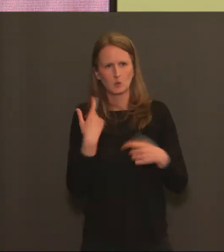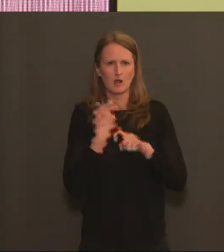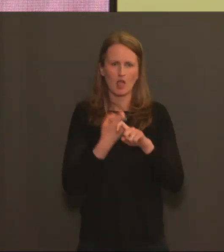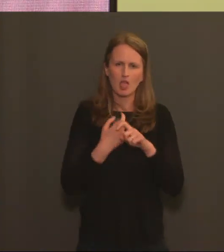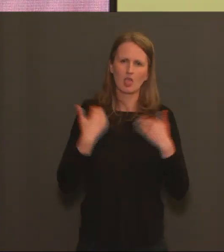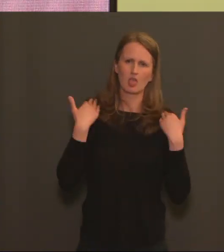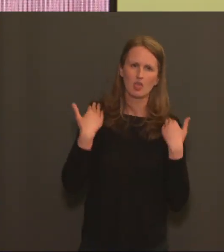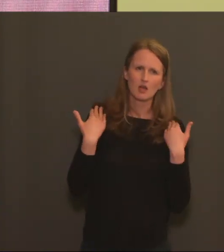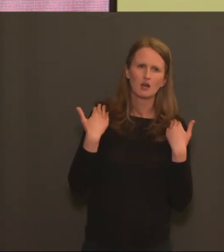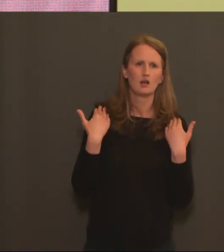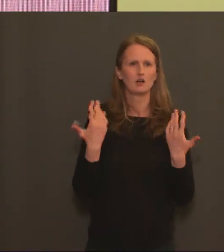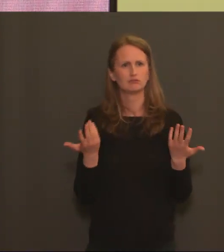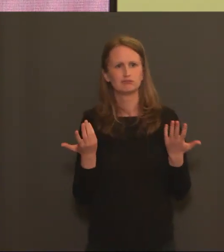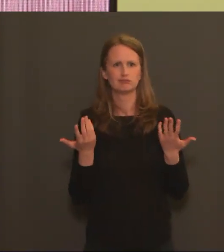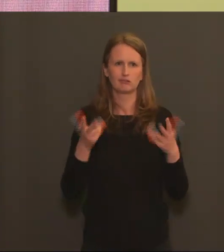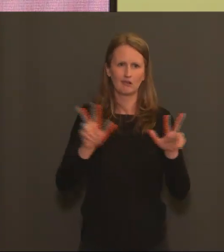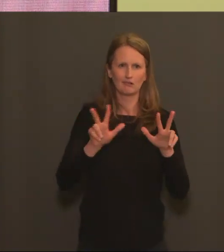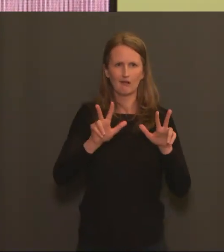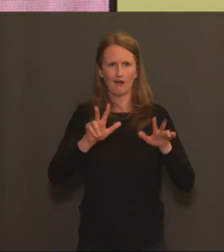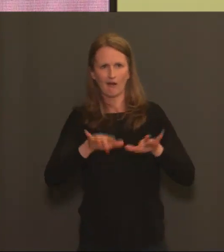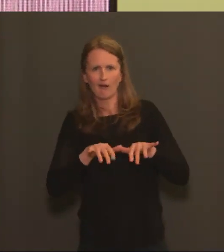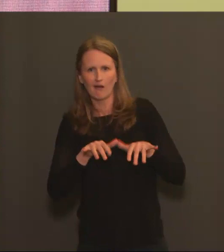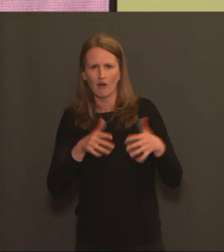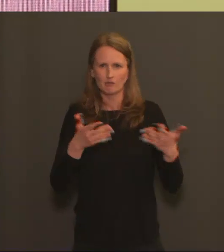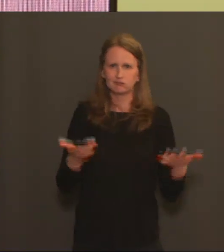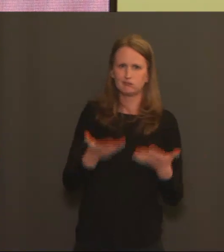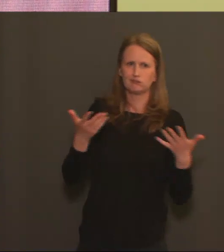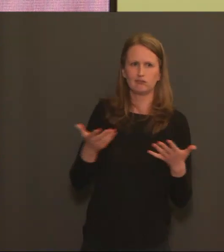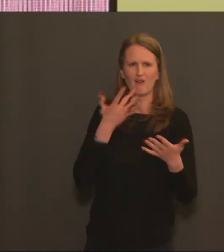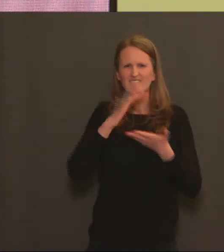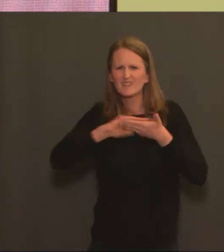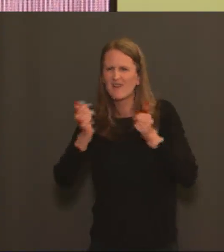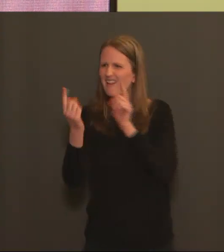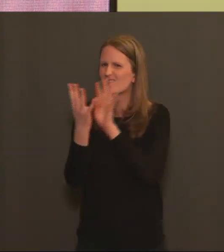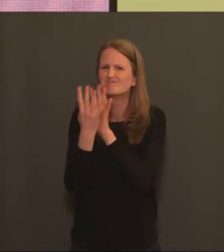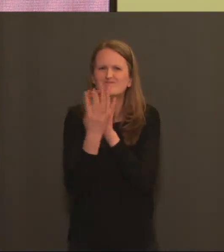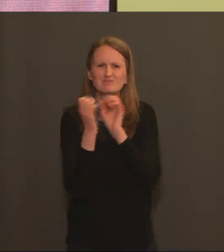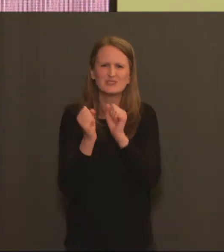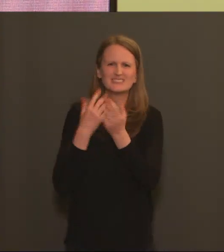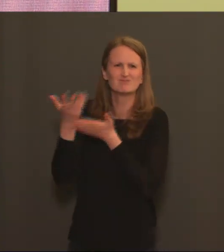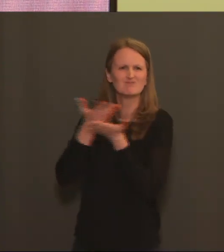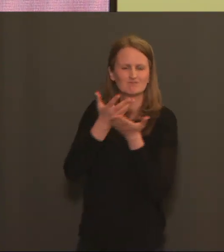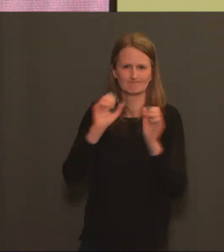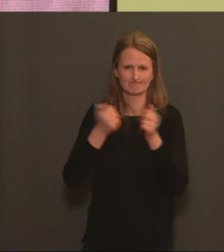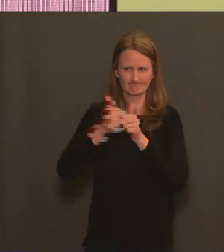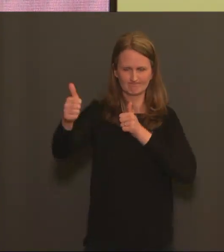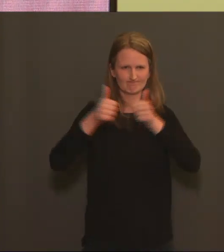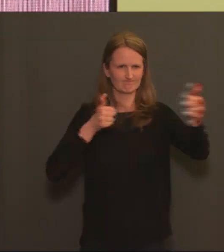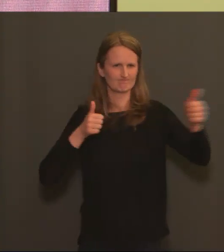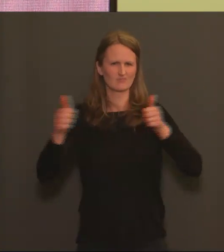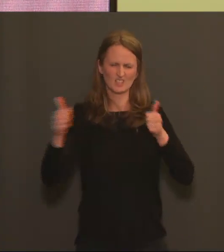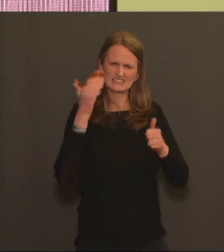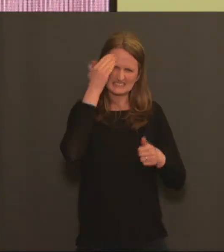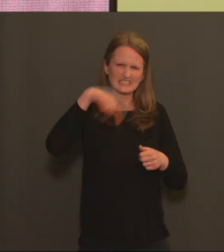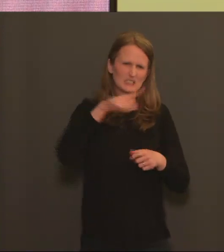parfois envie de voir des collègues à la place de ces choses inanimées qui nous entourent. Mais le télétravail reste quelque chose